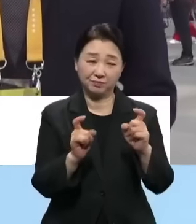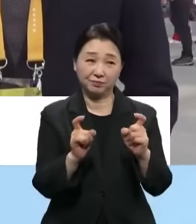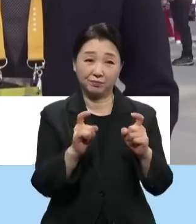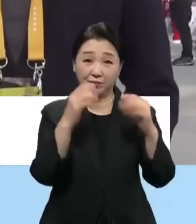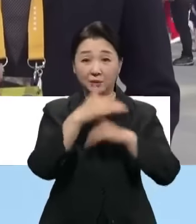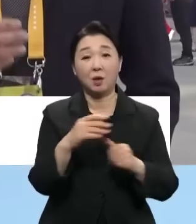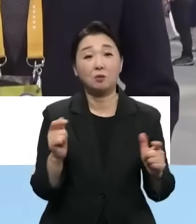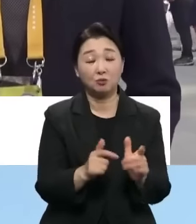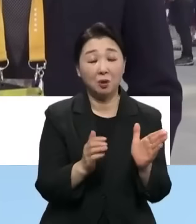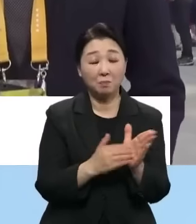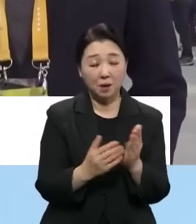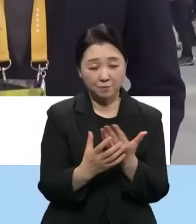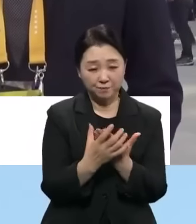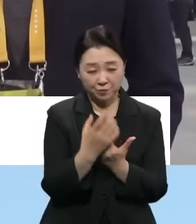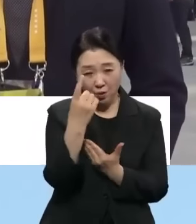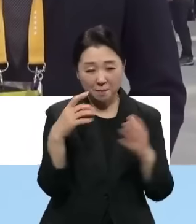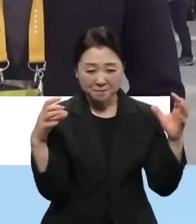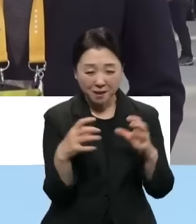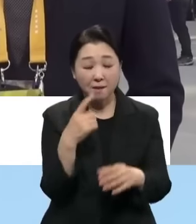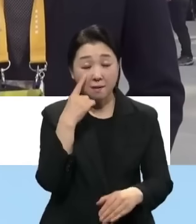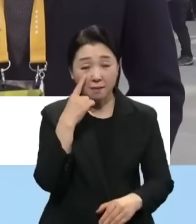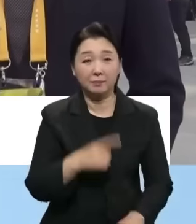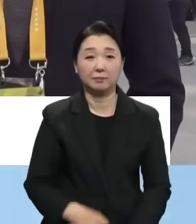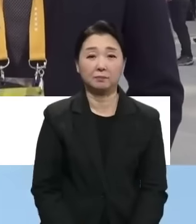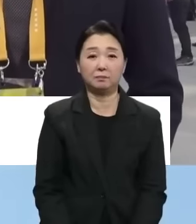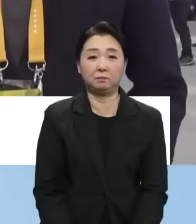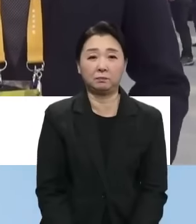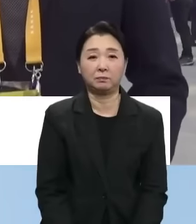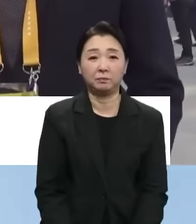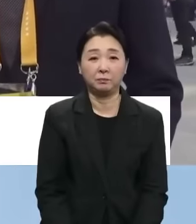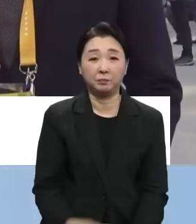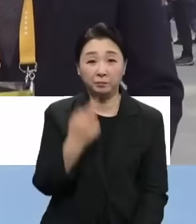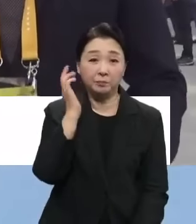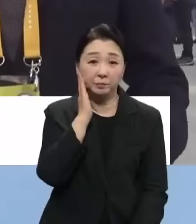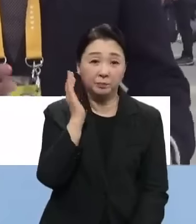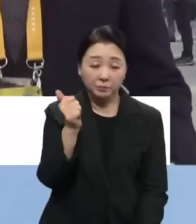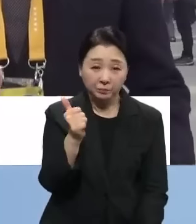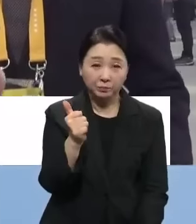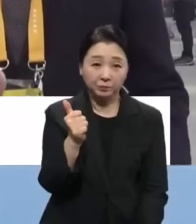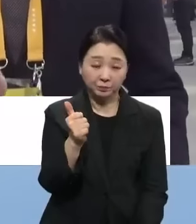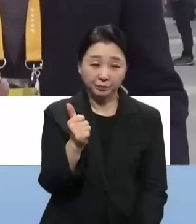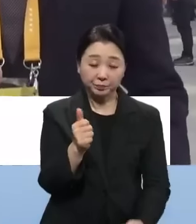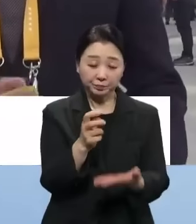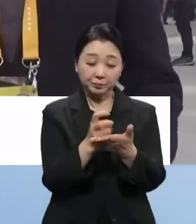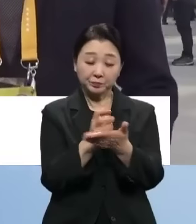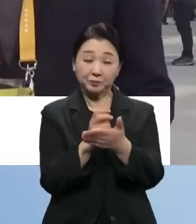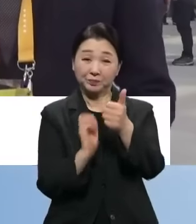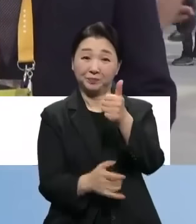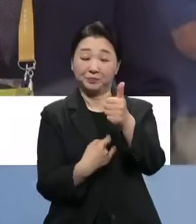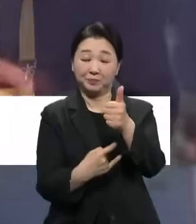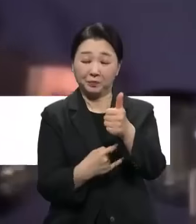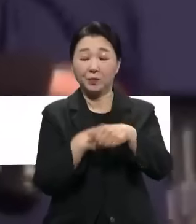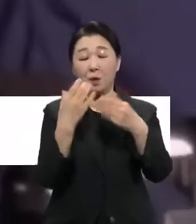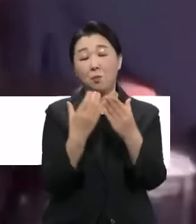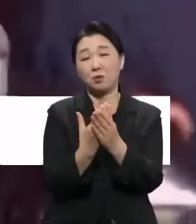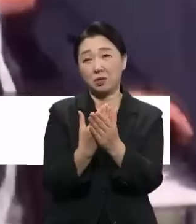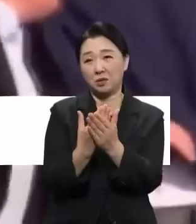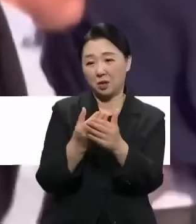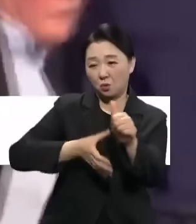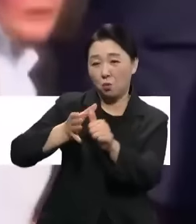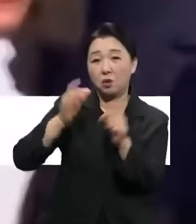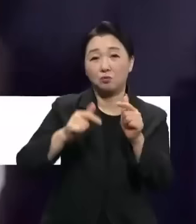줄이고 또 통합을 강조할 건 분명해 보입니다. 바이든 대통령이나 사법당국에 대한 공격도 좀 줄이고요. 새로운